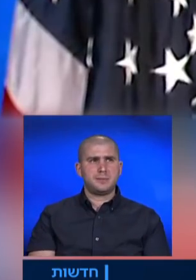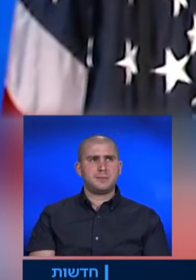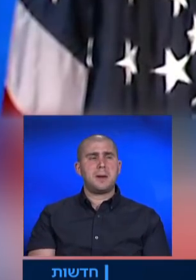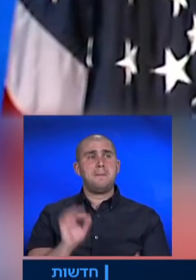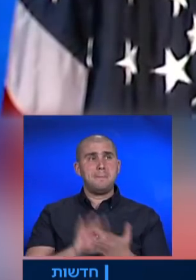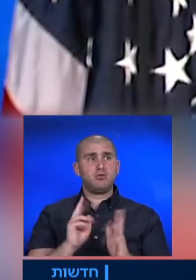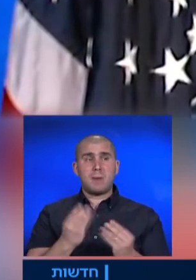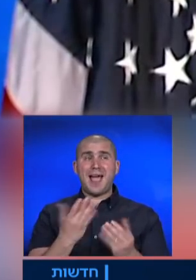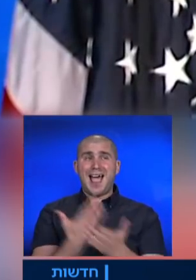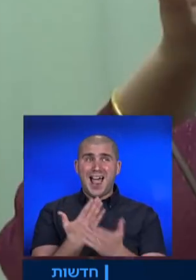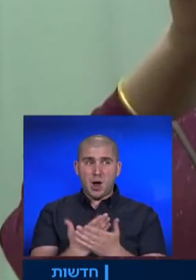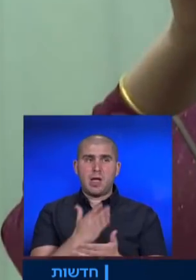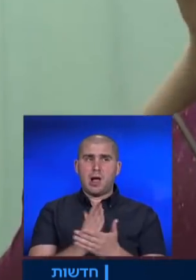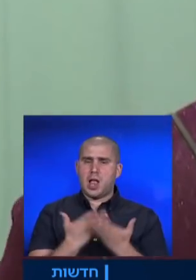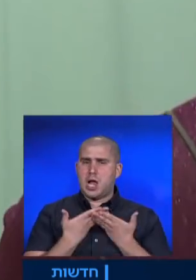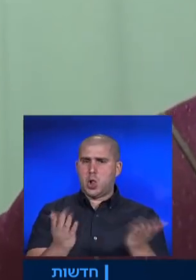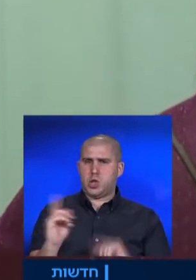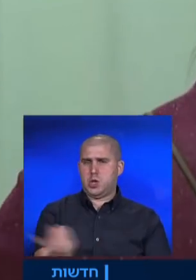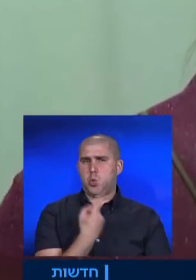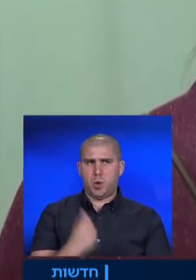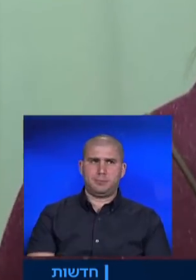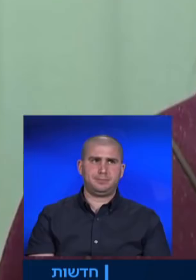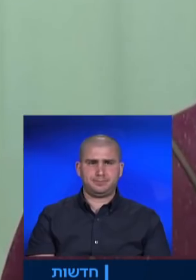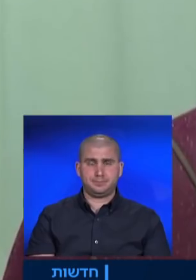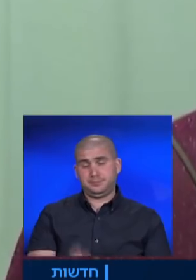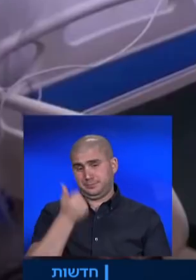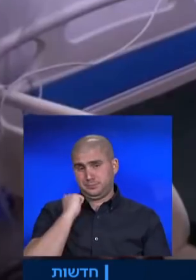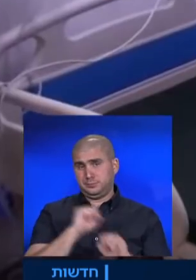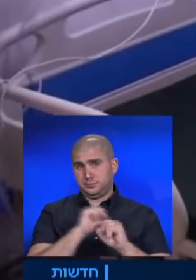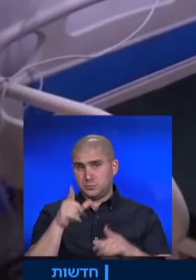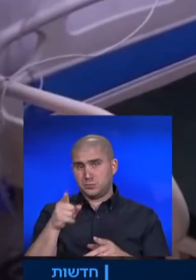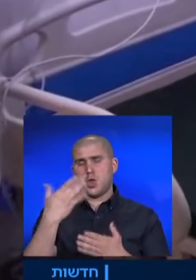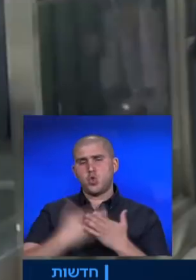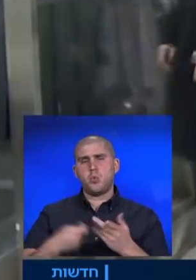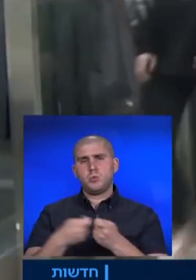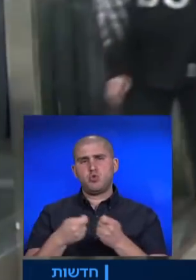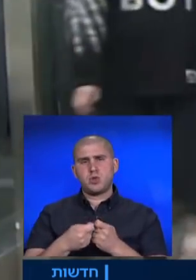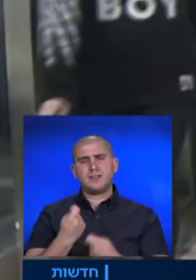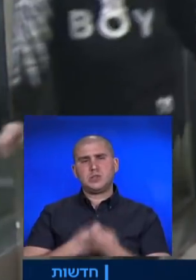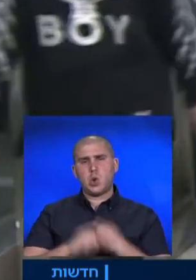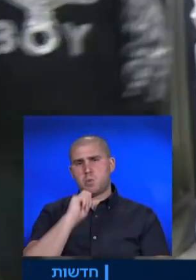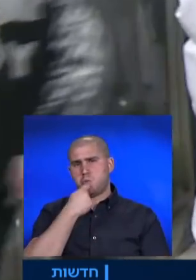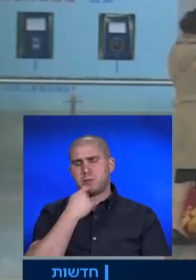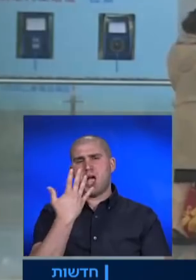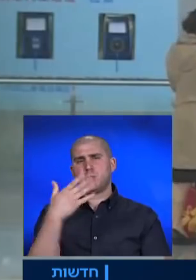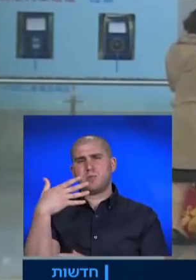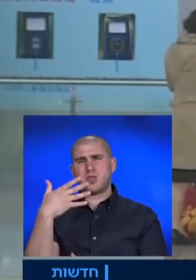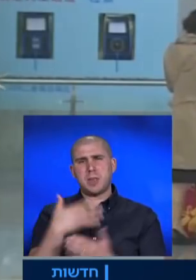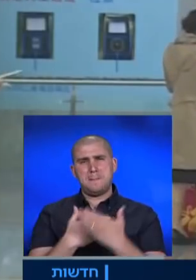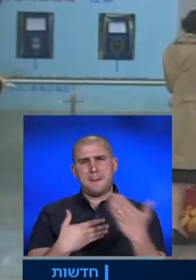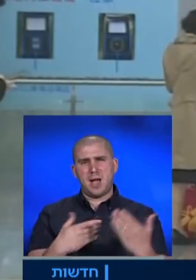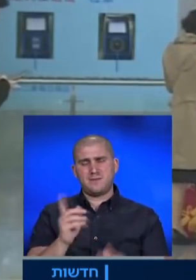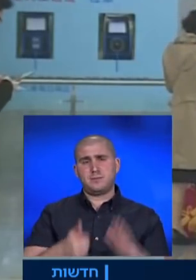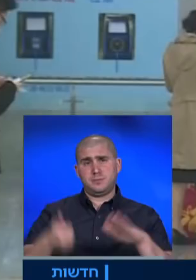evidence of that. Some of it you can see in public, right? אמש פורסם כי בדוח משותף לסוכנויות מודיעין של 5 מדינות מערביות ובראשן ארצות